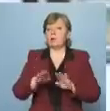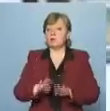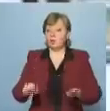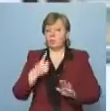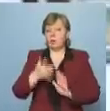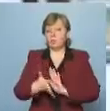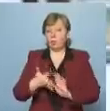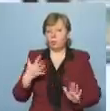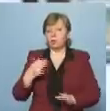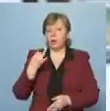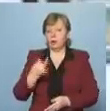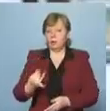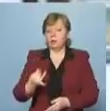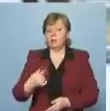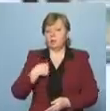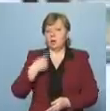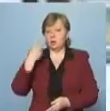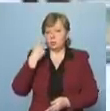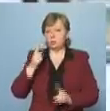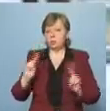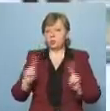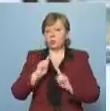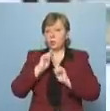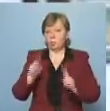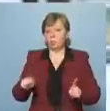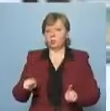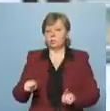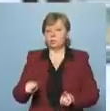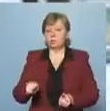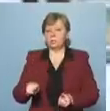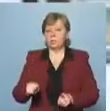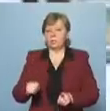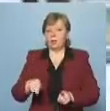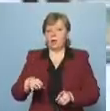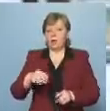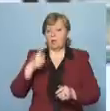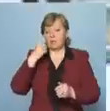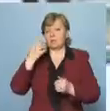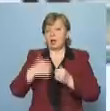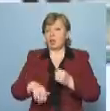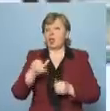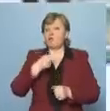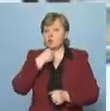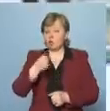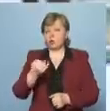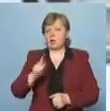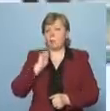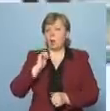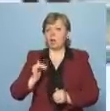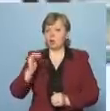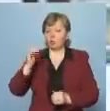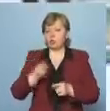и я думаю, что не будут, скажем, в стороне и взрослые, и молодежь, которые будут